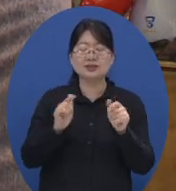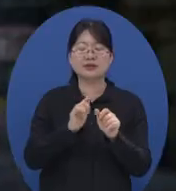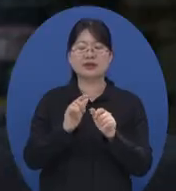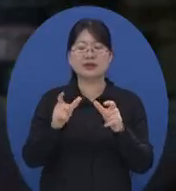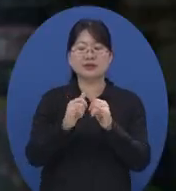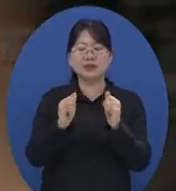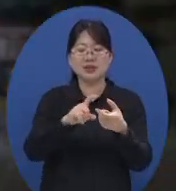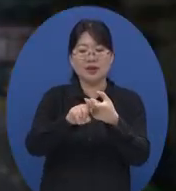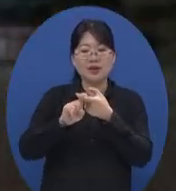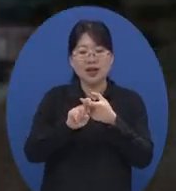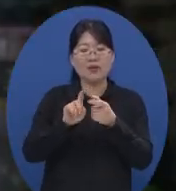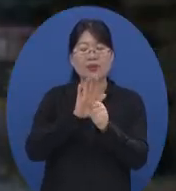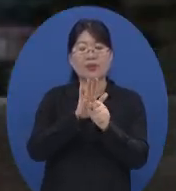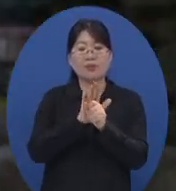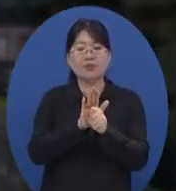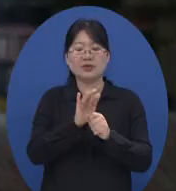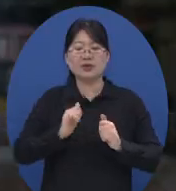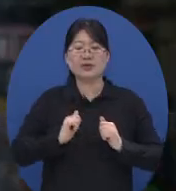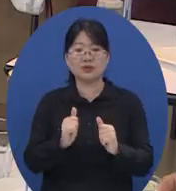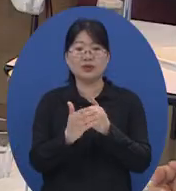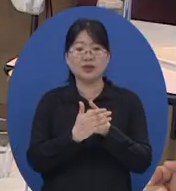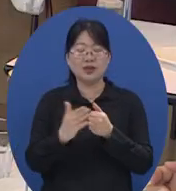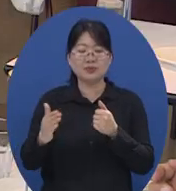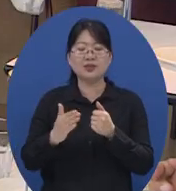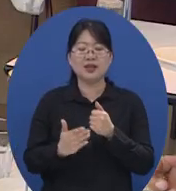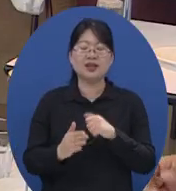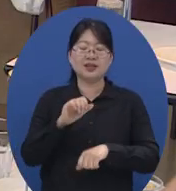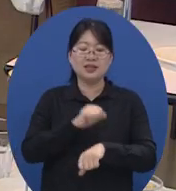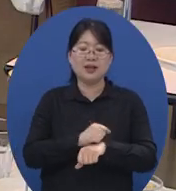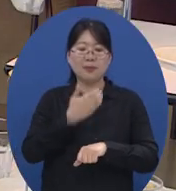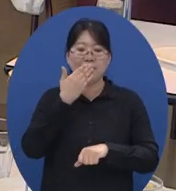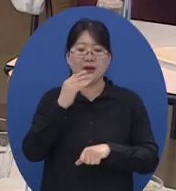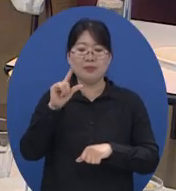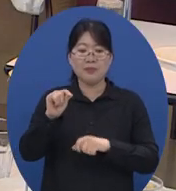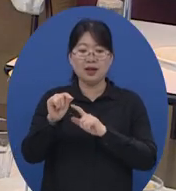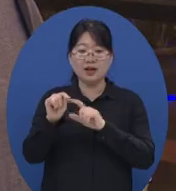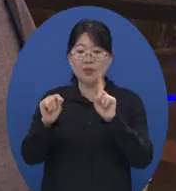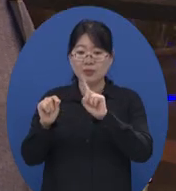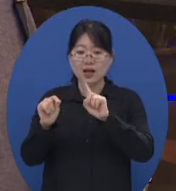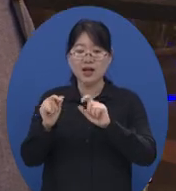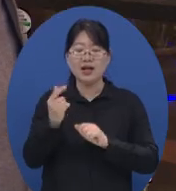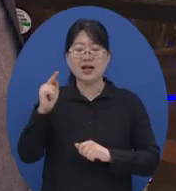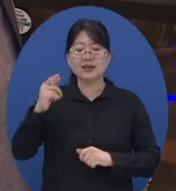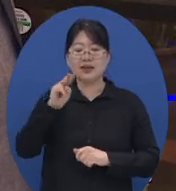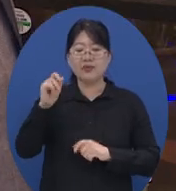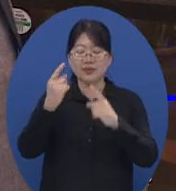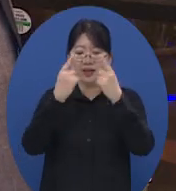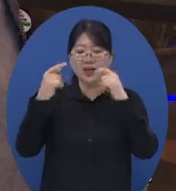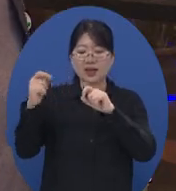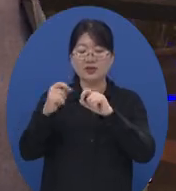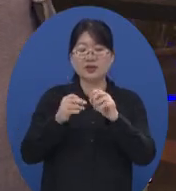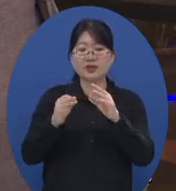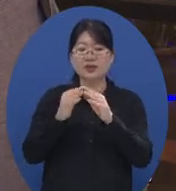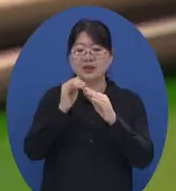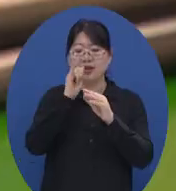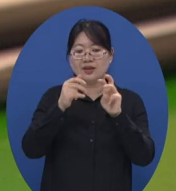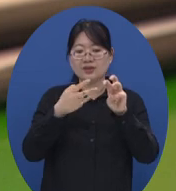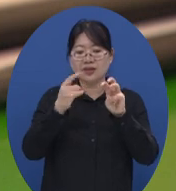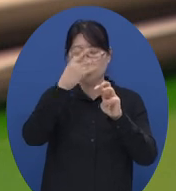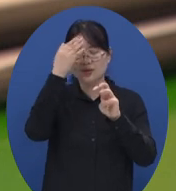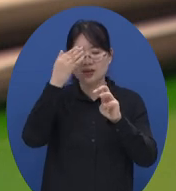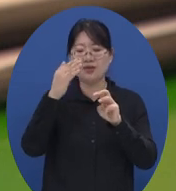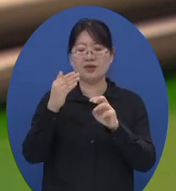가맹점 유치에 나선 게 비결. 만 번째 가맹점은 한양대 에리카 캠퍼스 근처의 한 식당으로 30대 청년